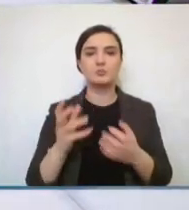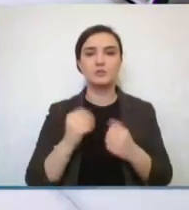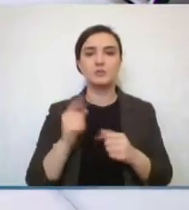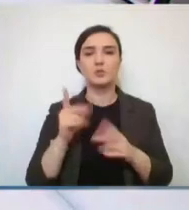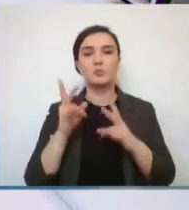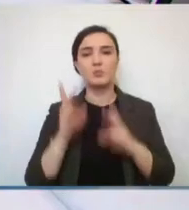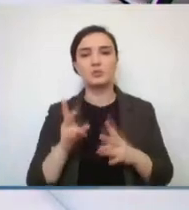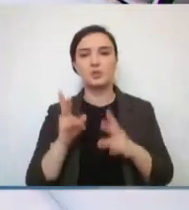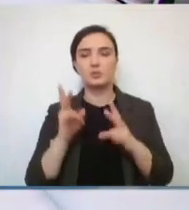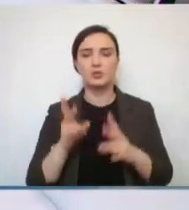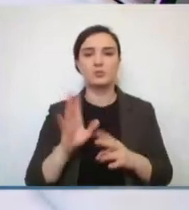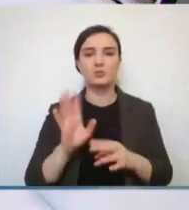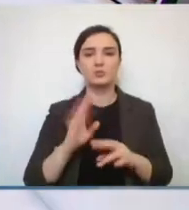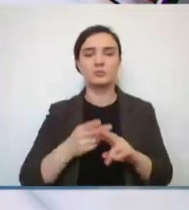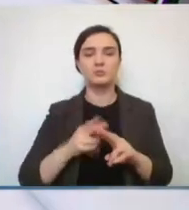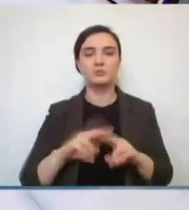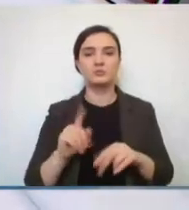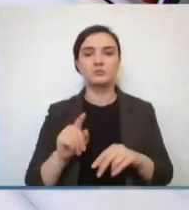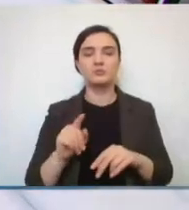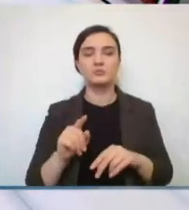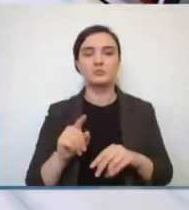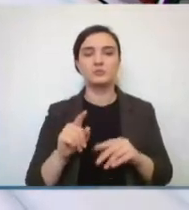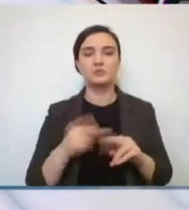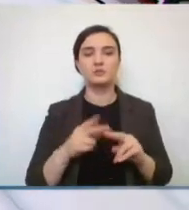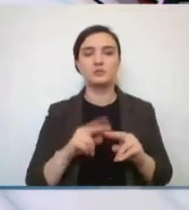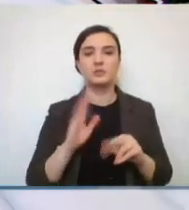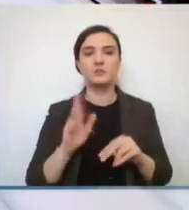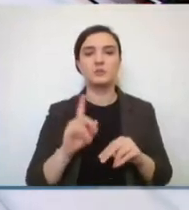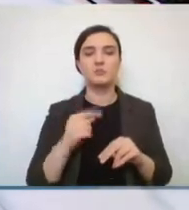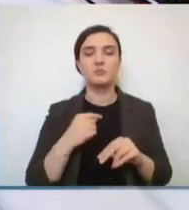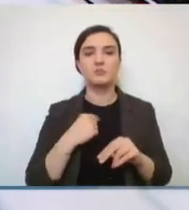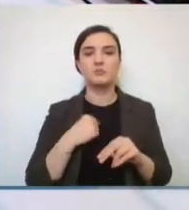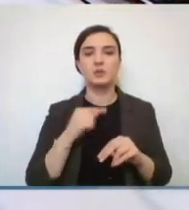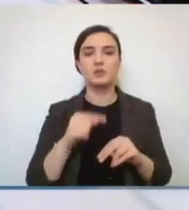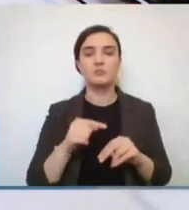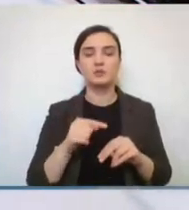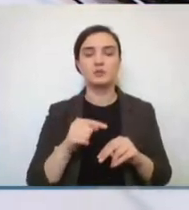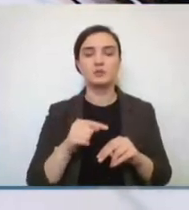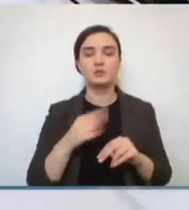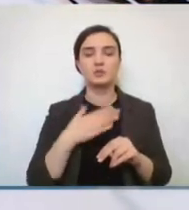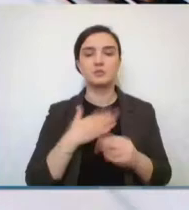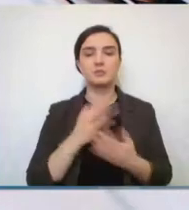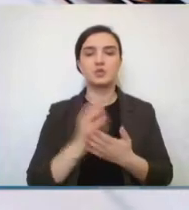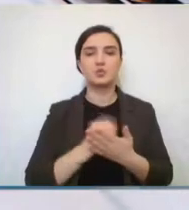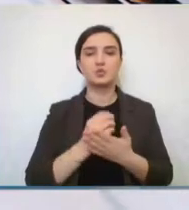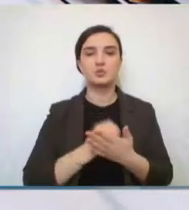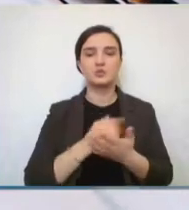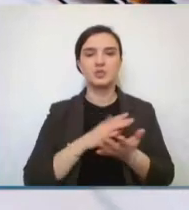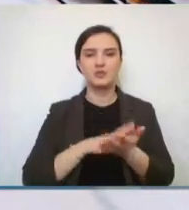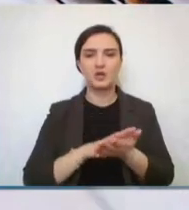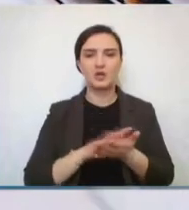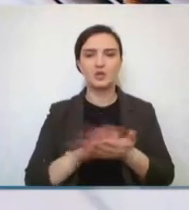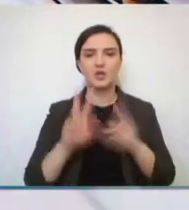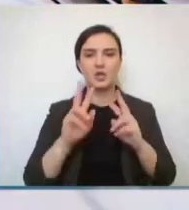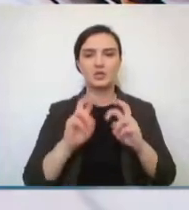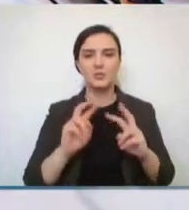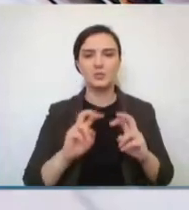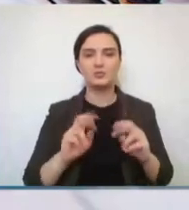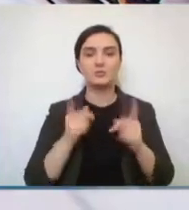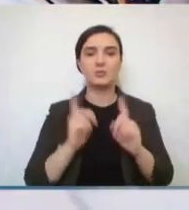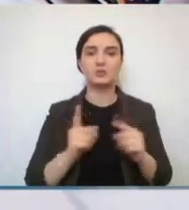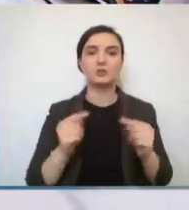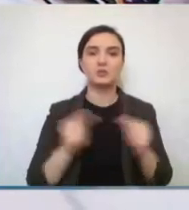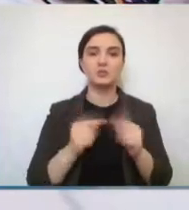მოხდა, კრიტიკულობა იქნება, მე კიდე ამაზე დავხარო ჩემი რესურსი გადამოწმებით, მართლა მოხდა თუ არა ეს ფაქტი,